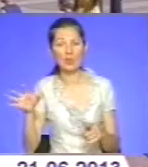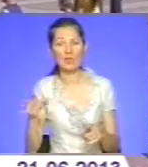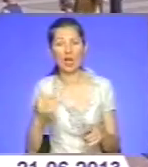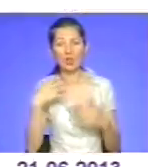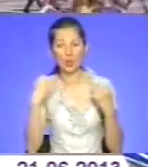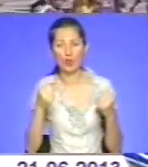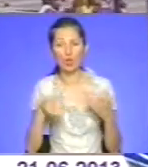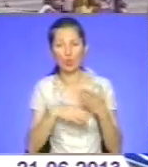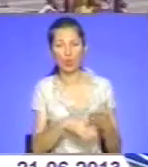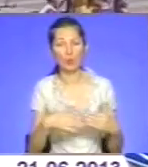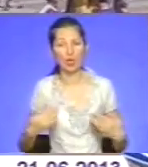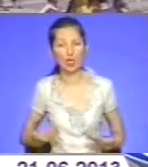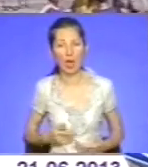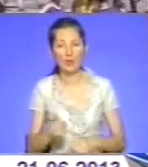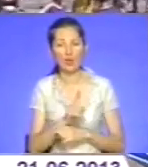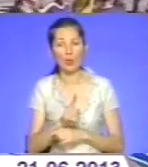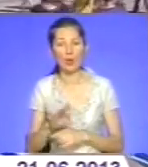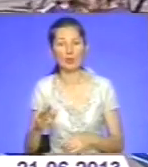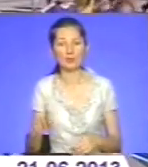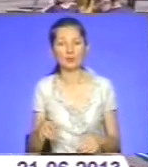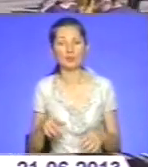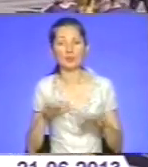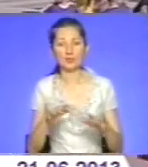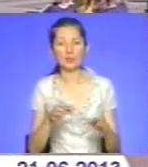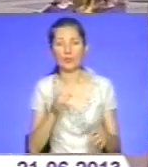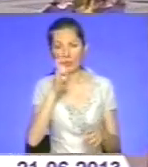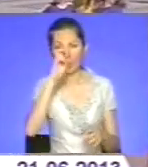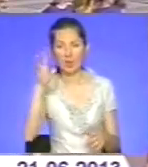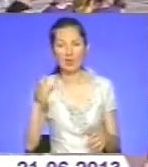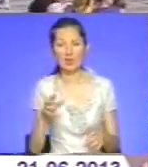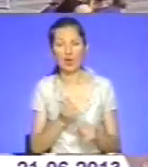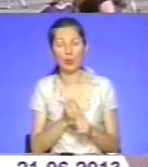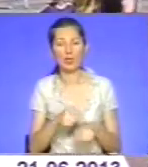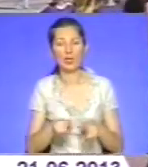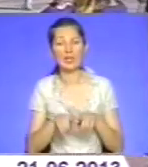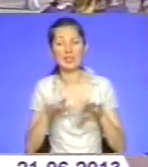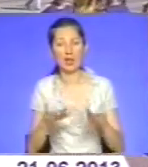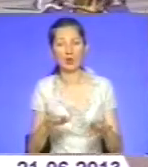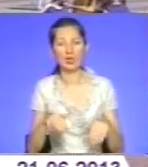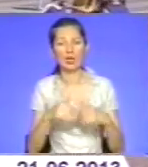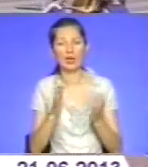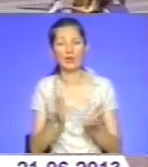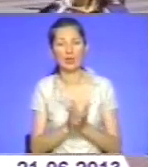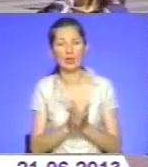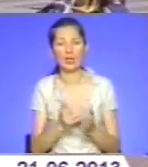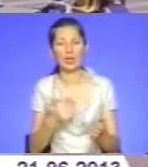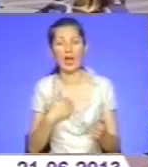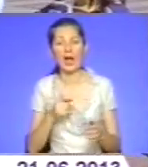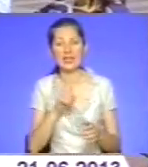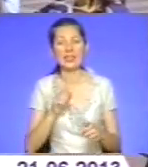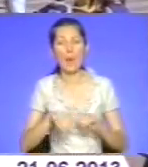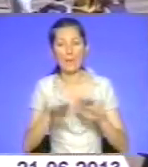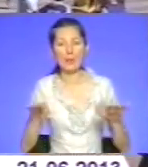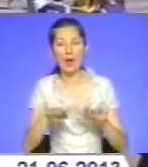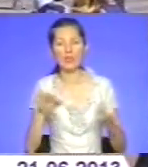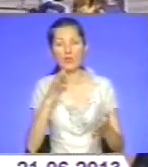дуже класно. Треба популяризацію робити цього заходу, спорту. А взагалі я за плавання відповідаю. По статистиці